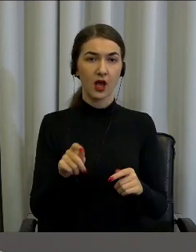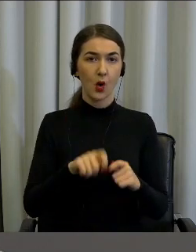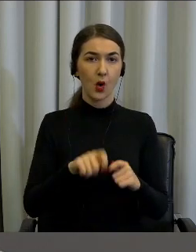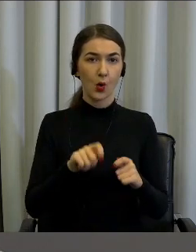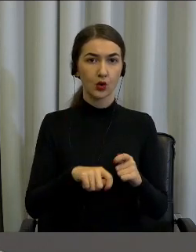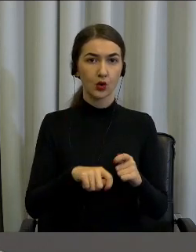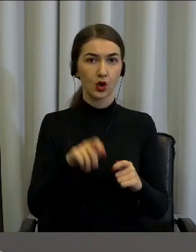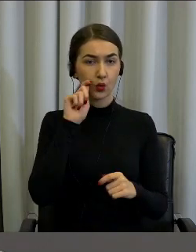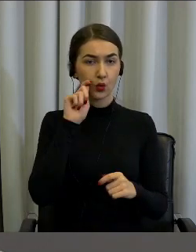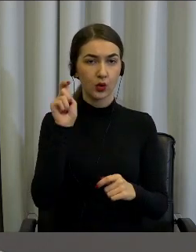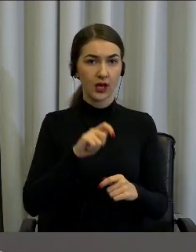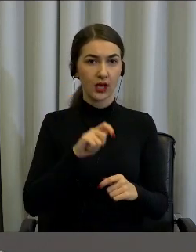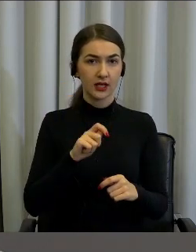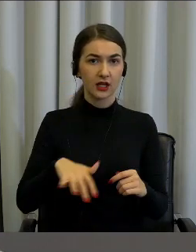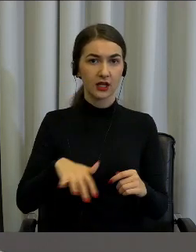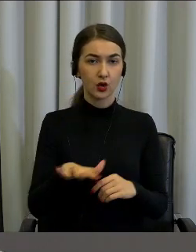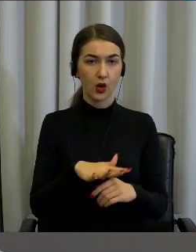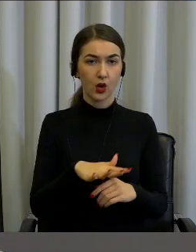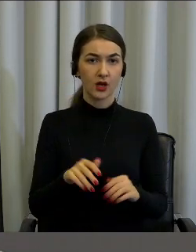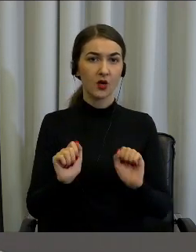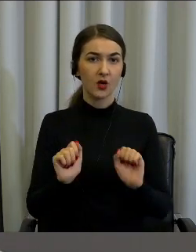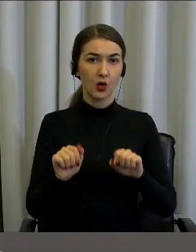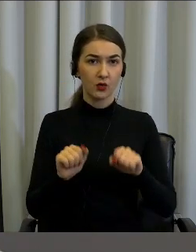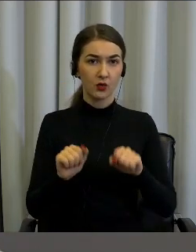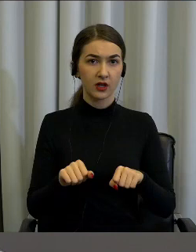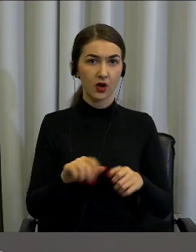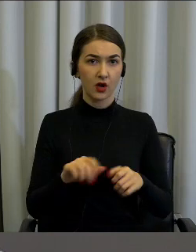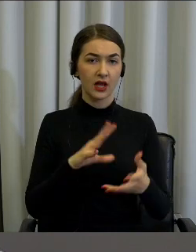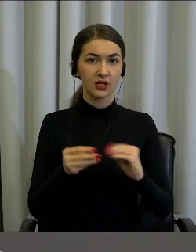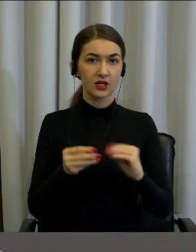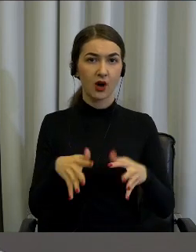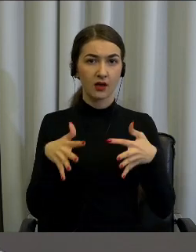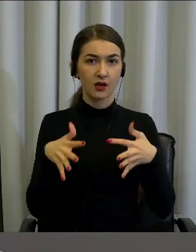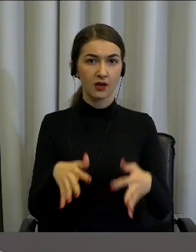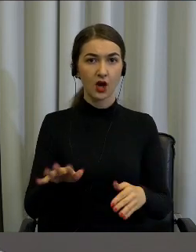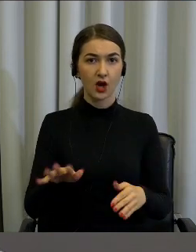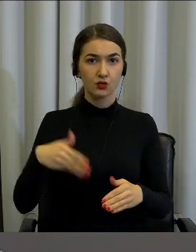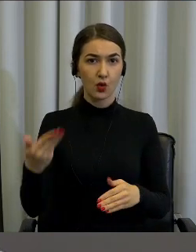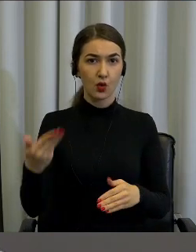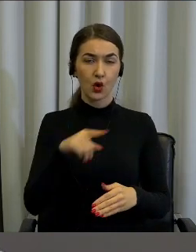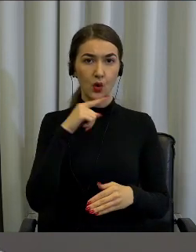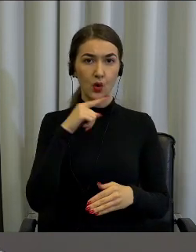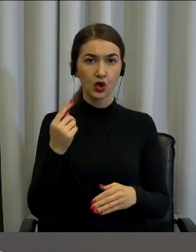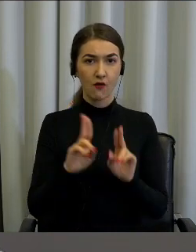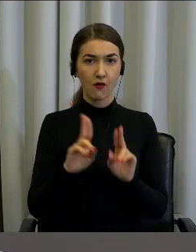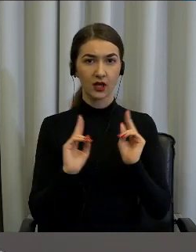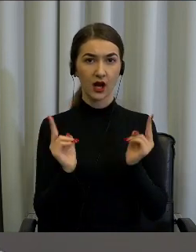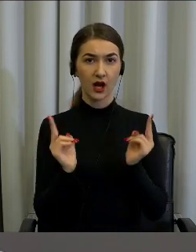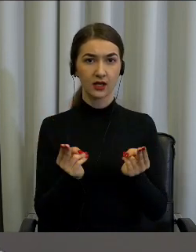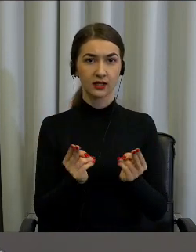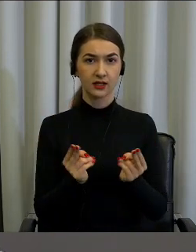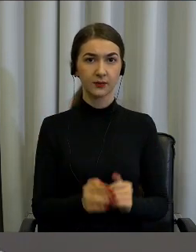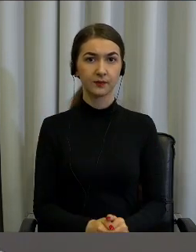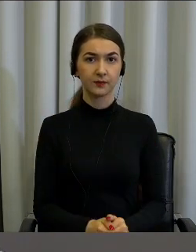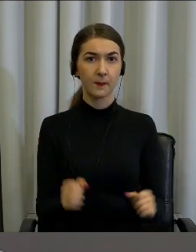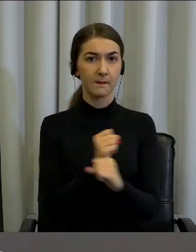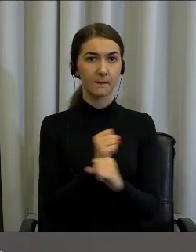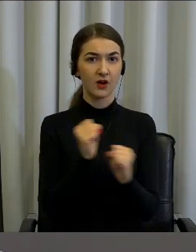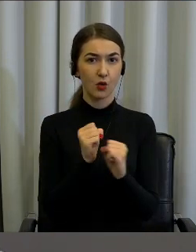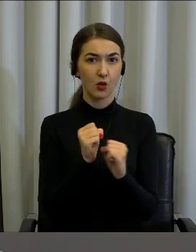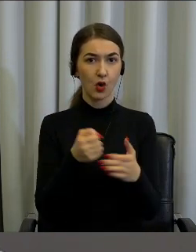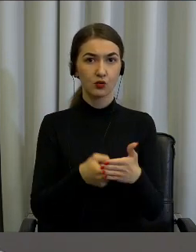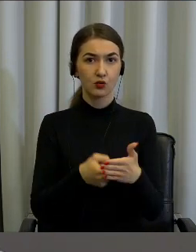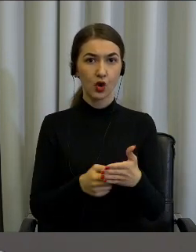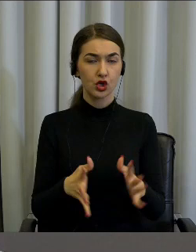території ймовірно в наслідок атак з боку Російської Федерації вибухова зброя з